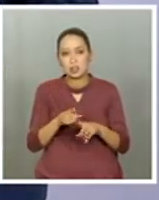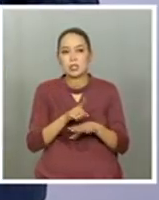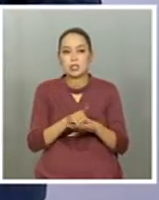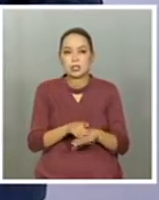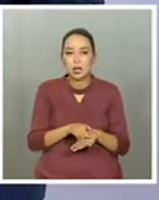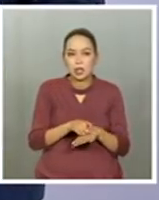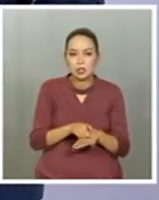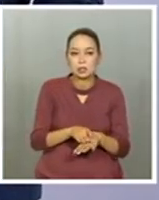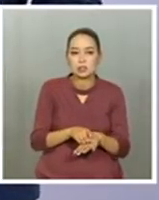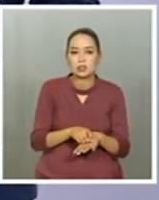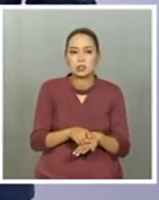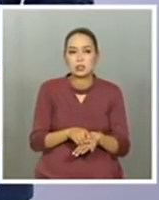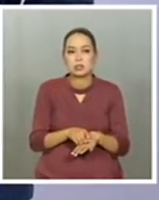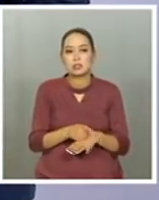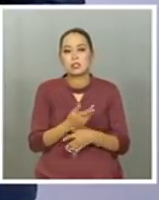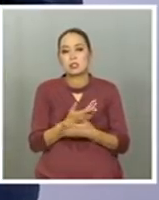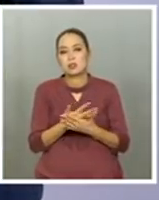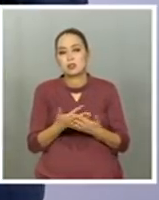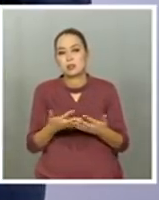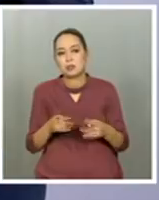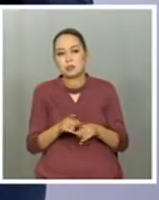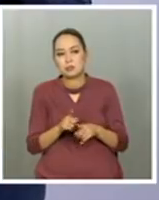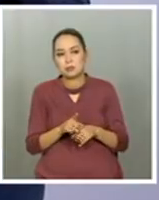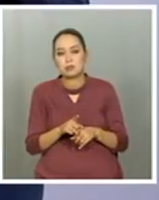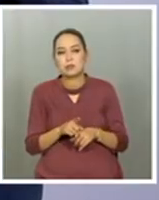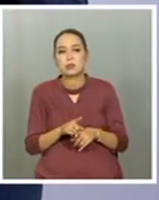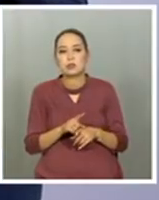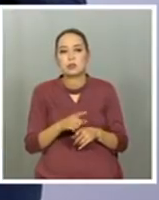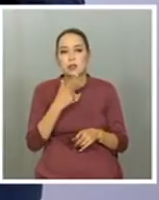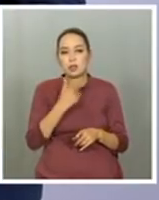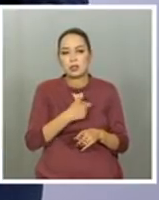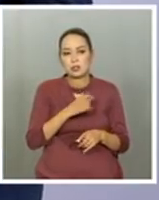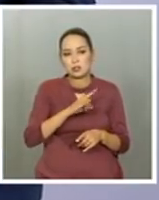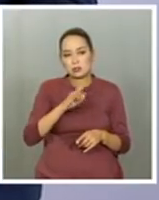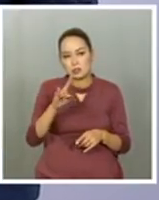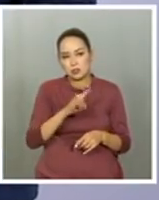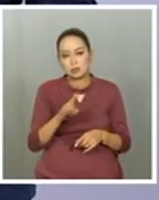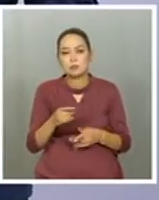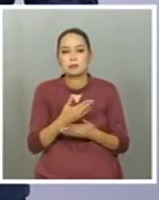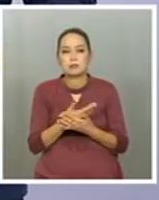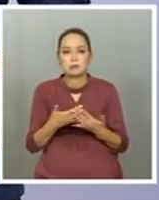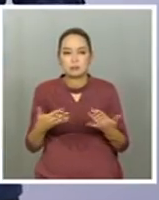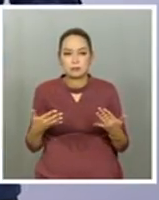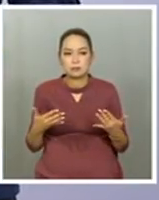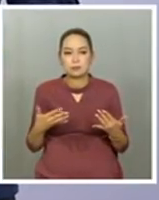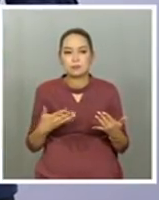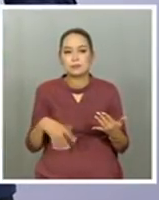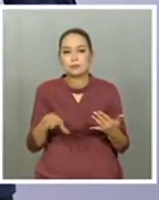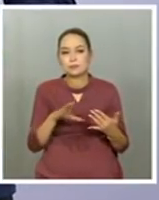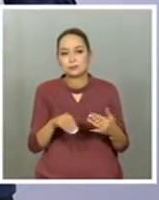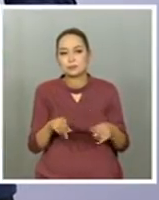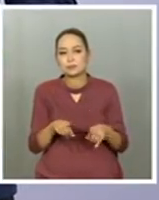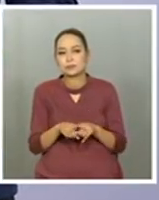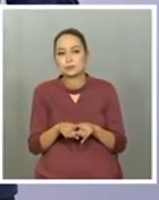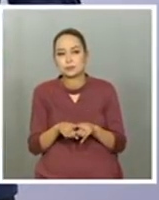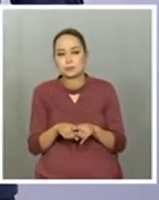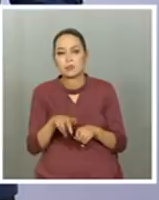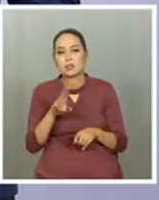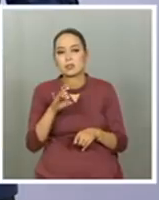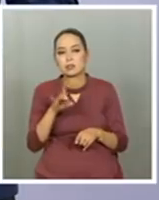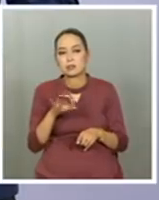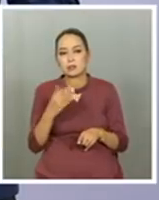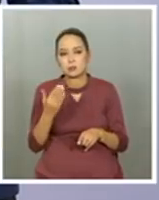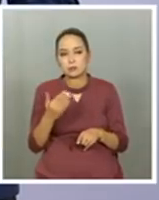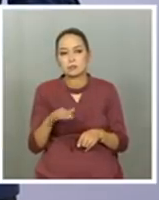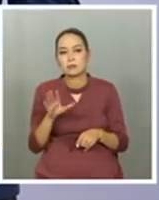және жетілдірген әскери ұшақтар шығарыла бастады. Бұл яғни осы КСРО-ның жеңіске